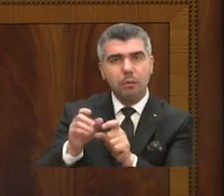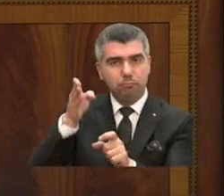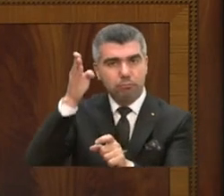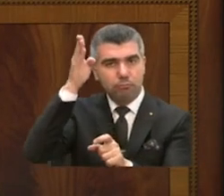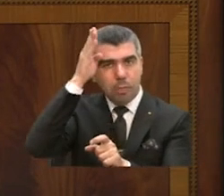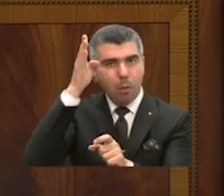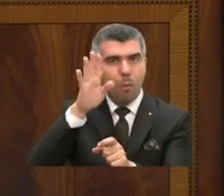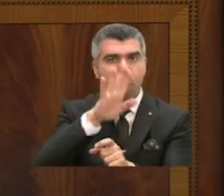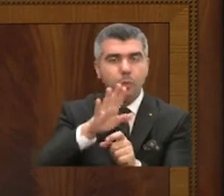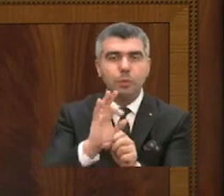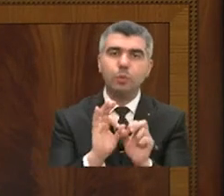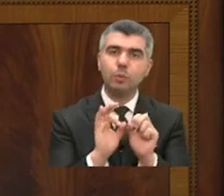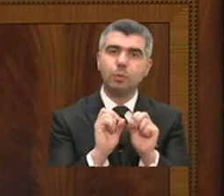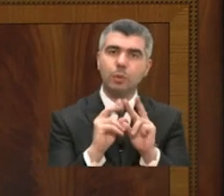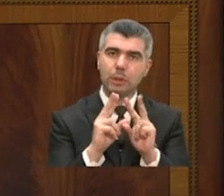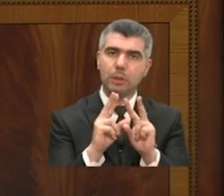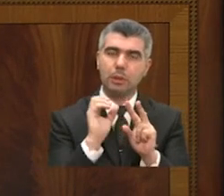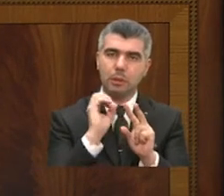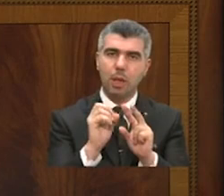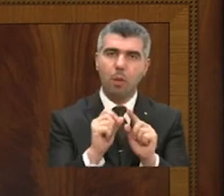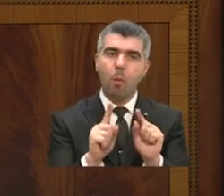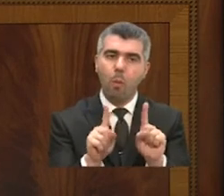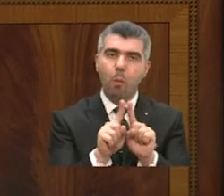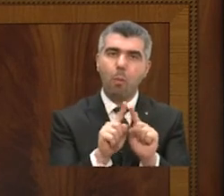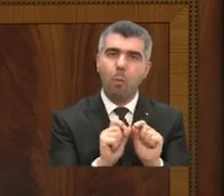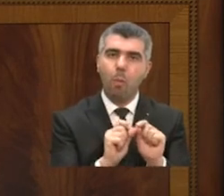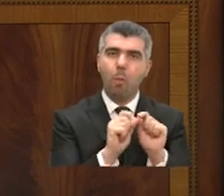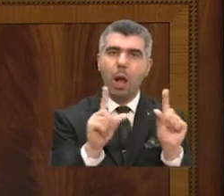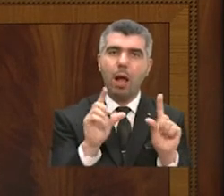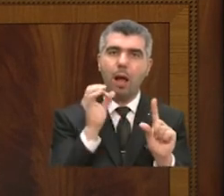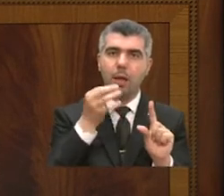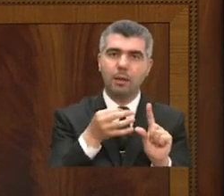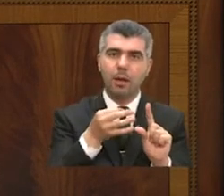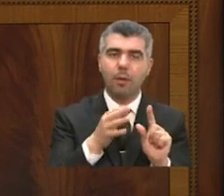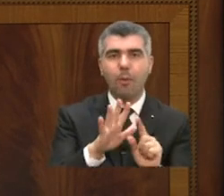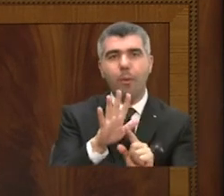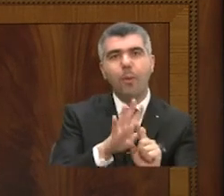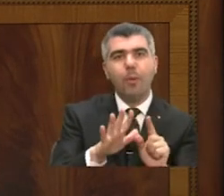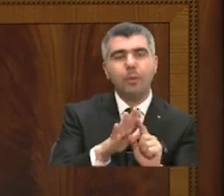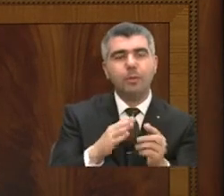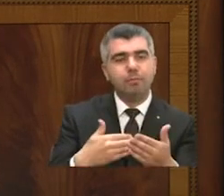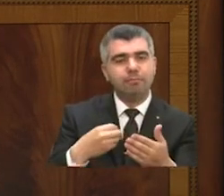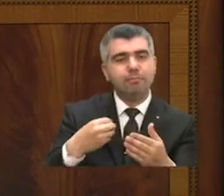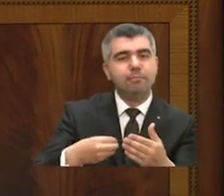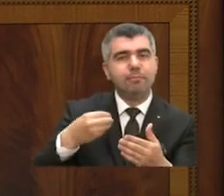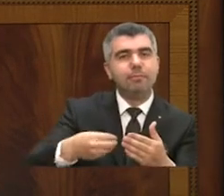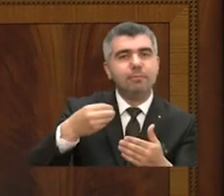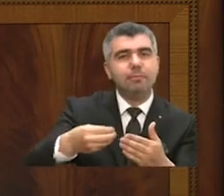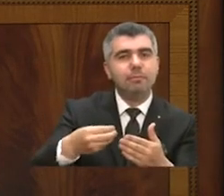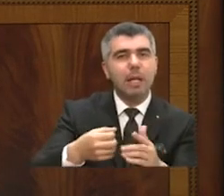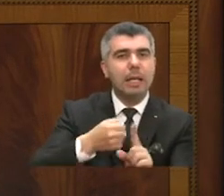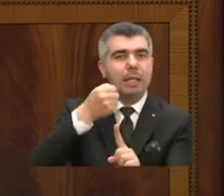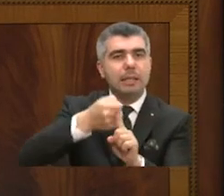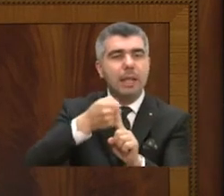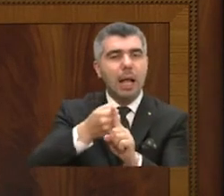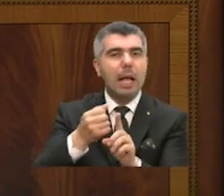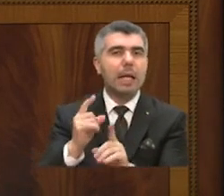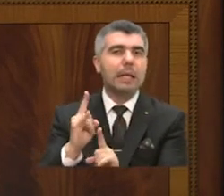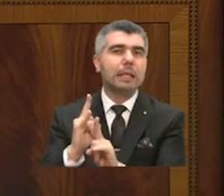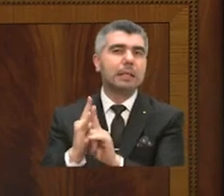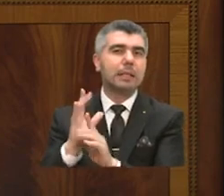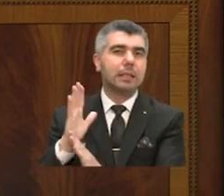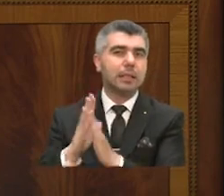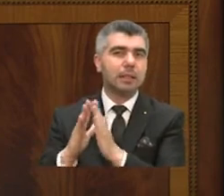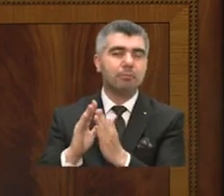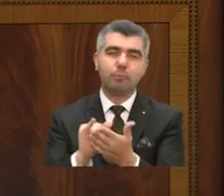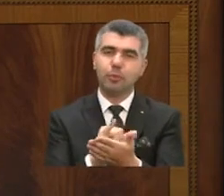شمولي تؤطره رؤية مندمجة ومتكاملة تتجاوز الإصلاحات الجزئية والسطحية، وتمكن